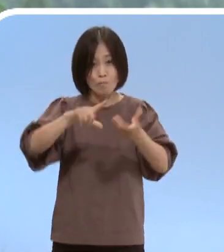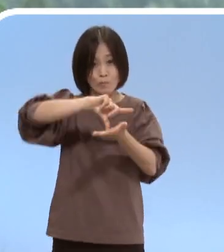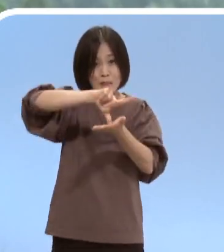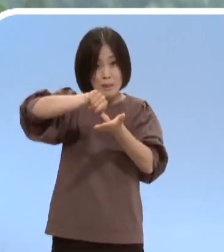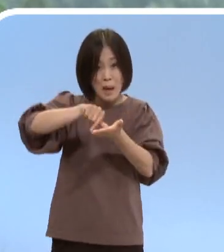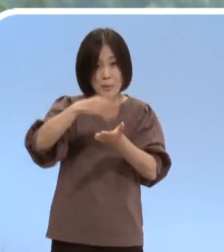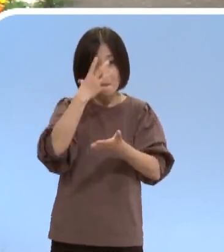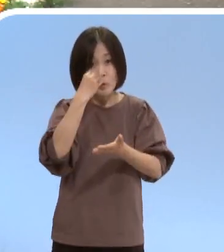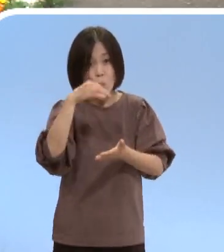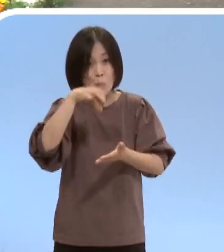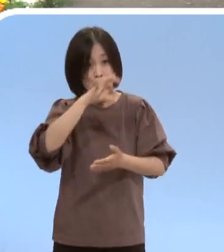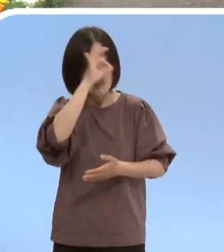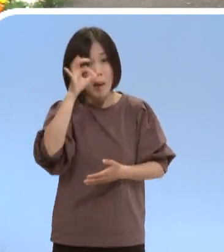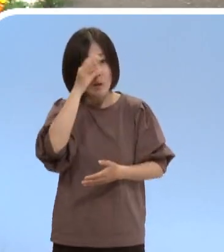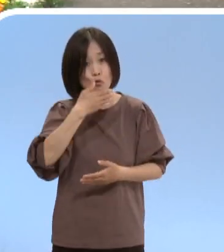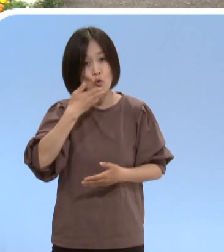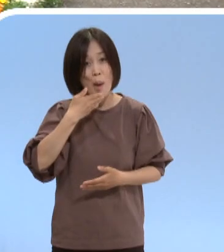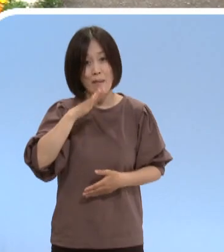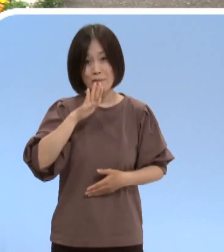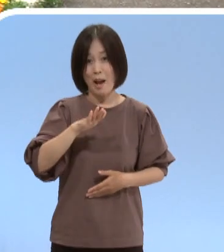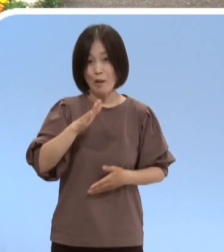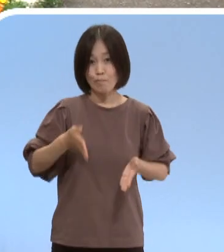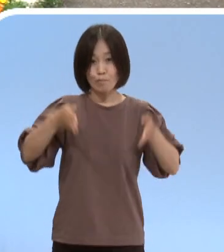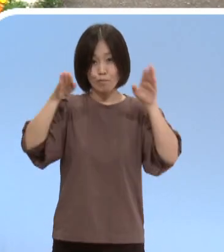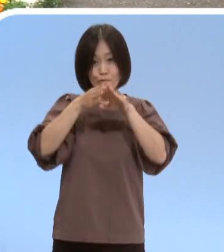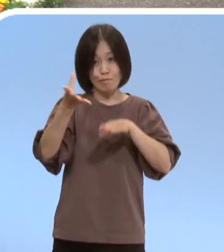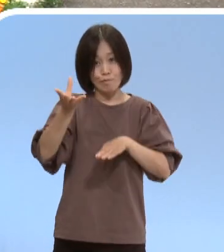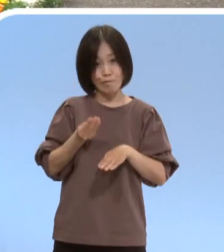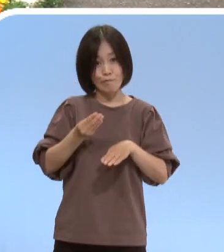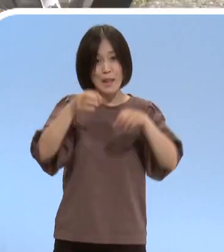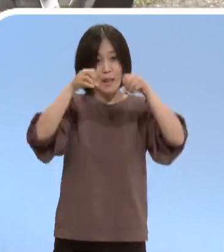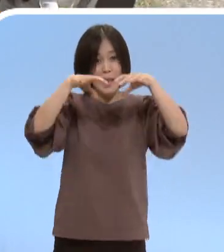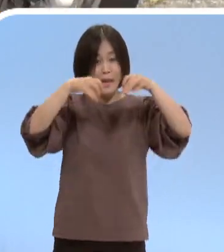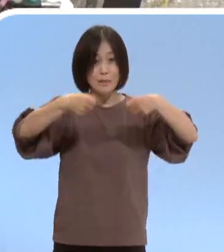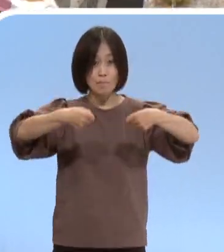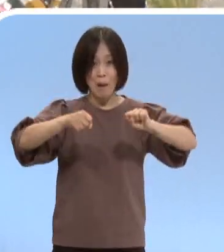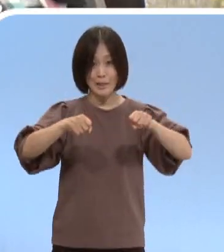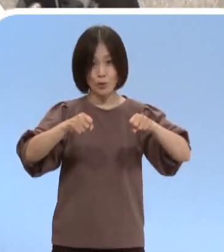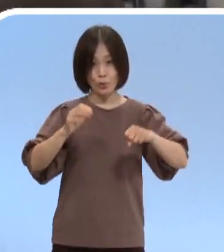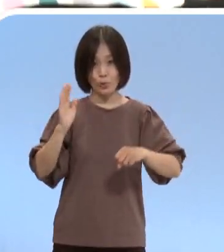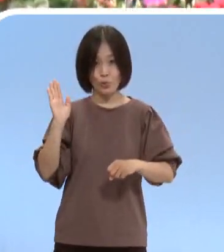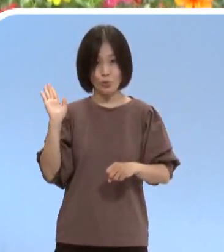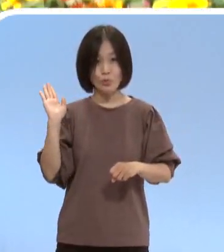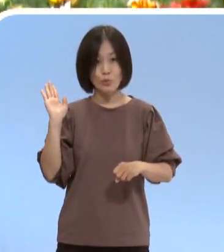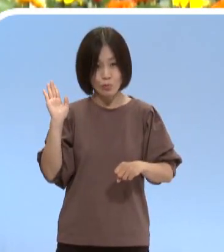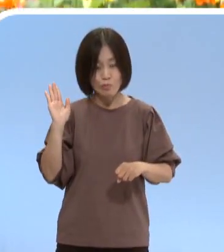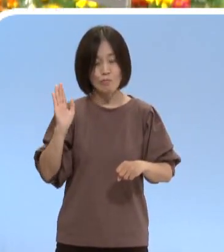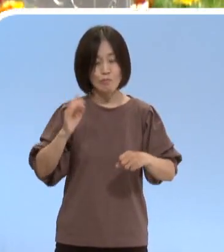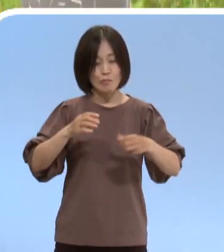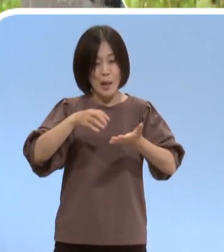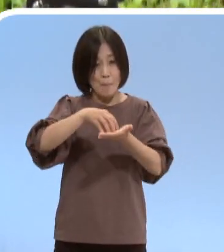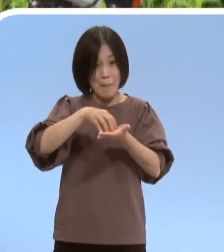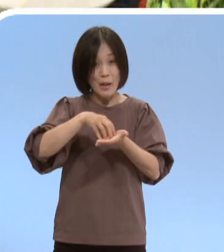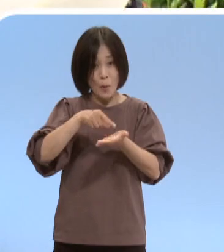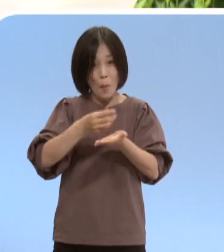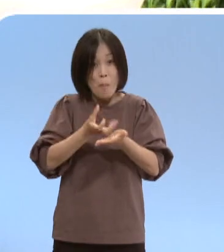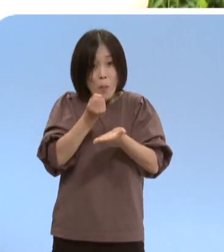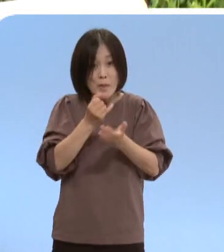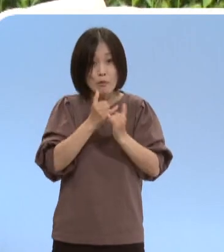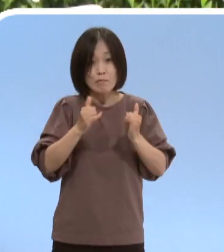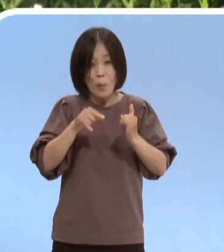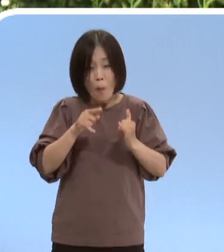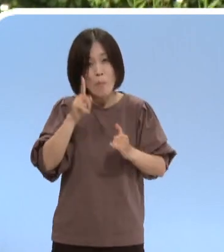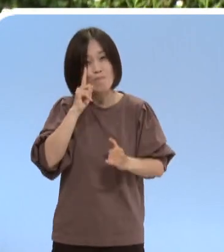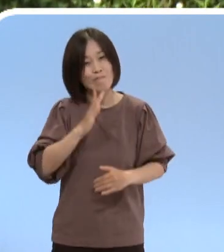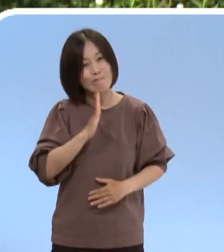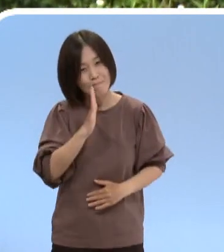を巡るのに便利なのが、物産館でレンタルできるとってもかわいい EV バイク。免許を持っている方は